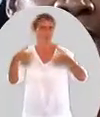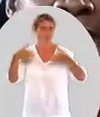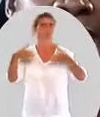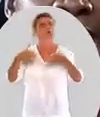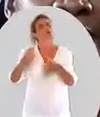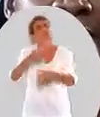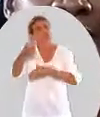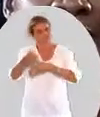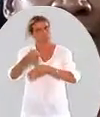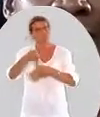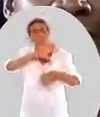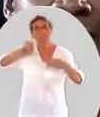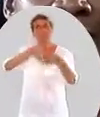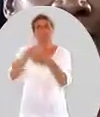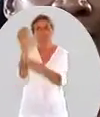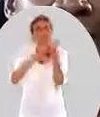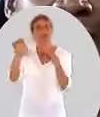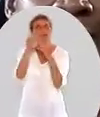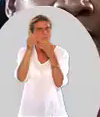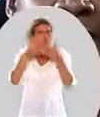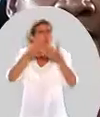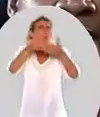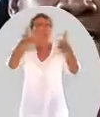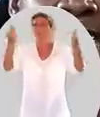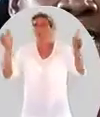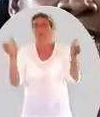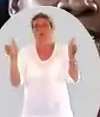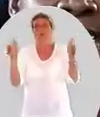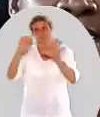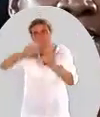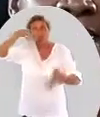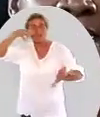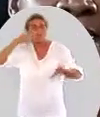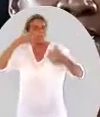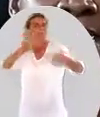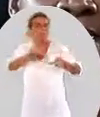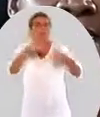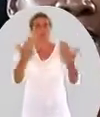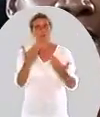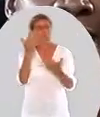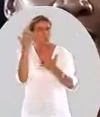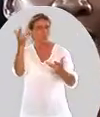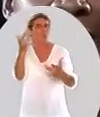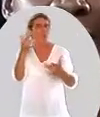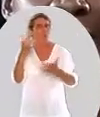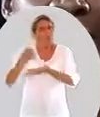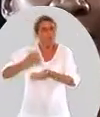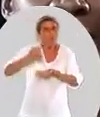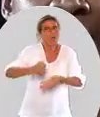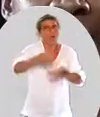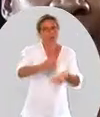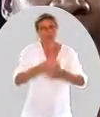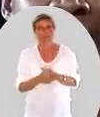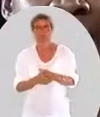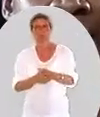sur notre environnement caribéen et en faveur de notre rayonnement culturel je souhaite que